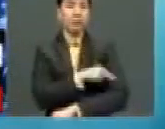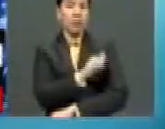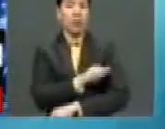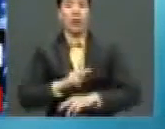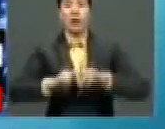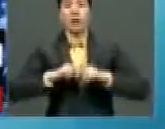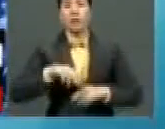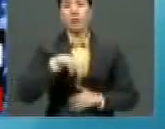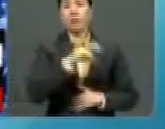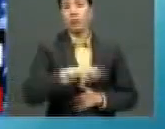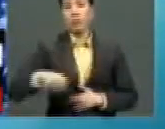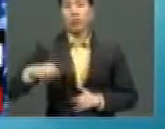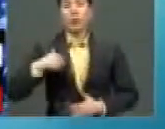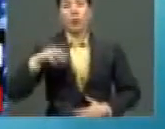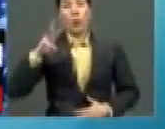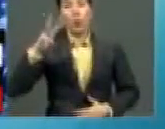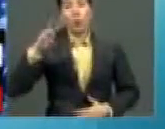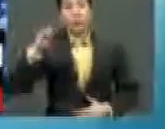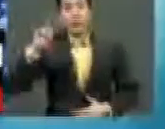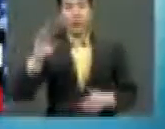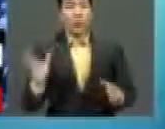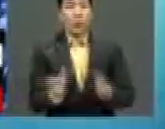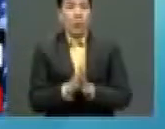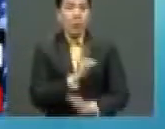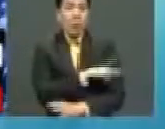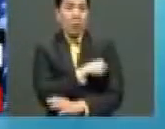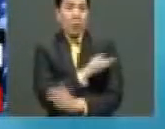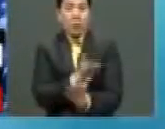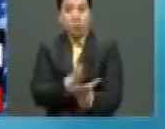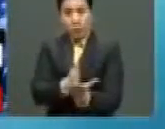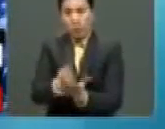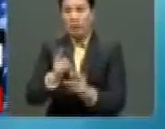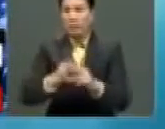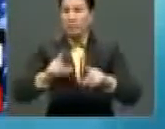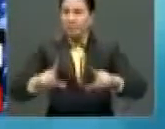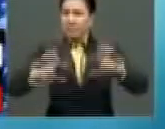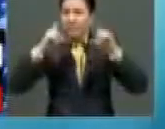มาในประเทศของเราในสามครั้งนะครับแล้วก็ก็จะมีการสร้างรายได้กลับเข้าสู่ประเทศไทยและเรื่องของการยอมรับในเรื่องของด้านนี้นะครับของโลกด้วยในเรื่องของภาพลักษณ์ของคนไทยเรื่องนี้ทางโรงพยาบาลเอกชนทั้งหมดประมาณ67แห่งนะครับรวมคลินิกเฉพาะทางอีก 1